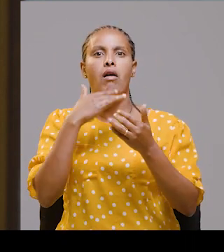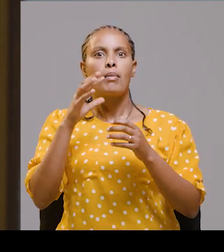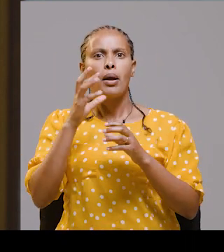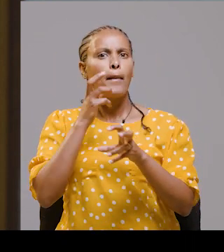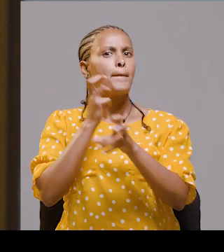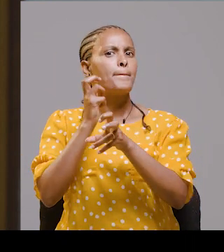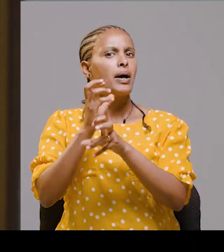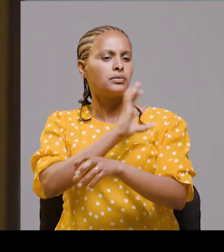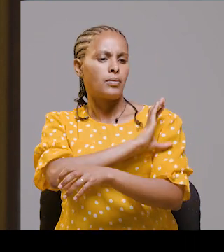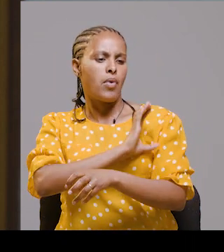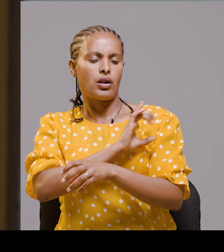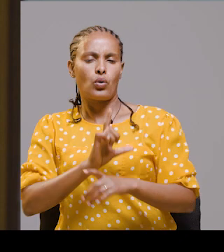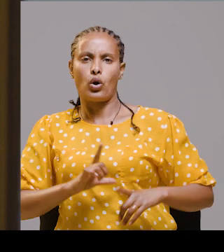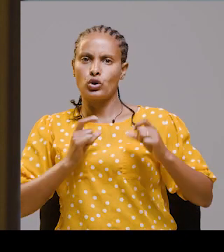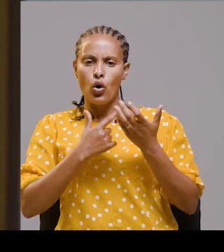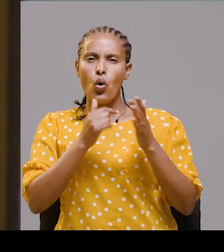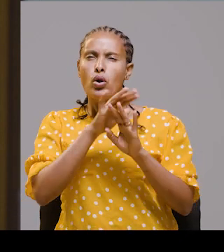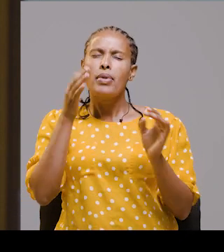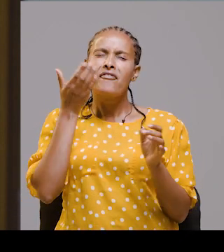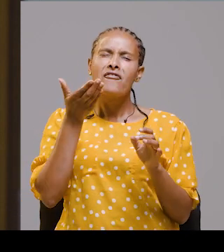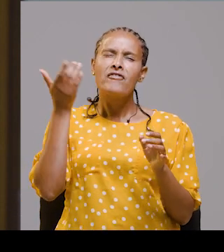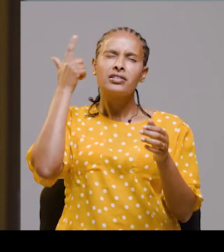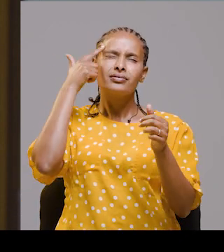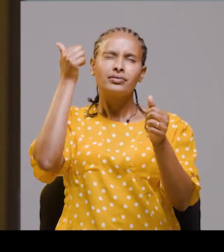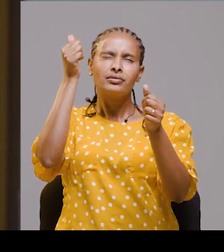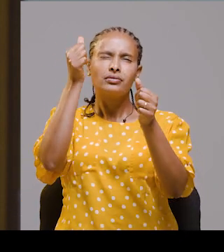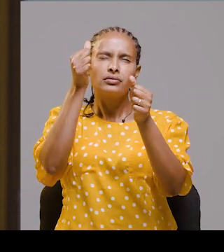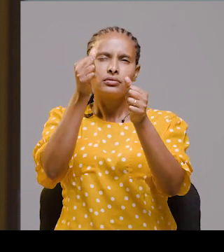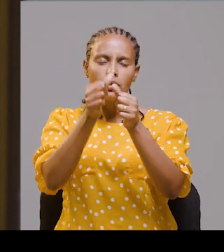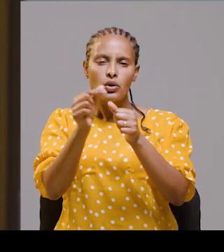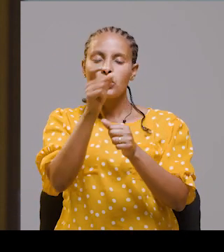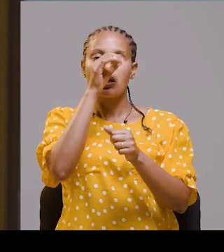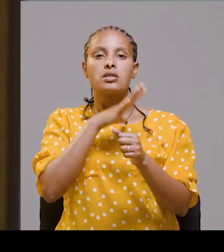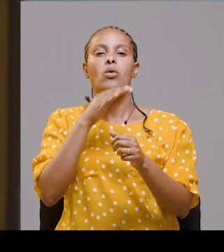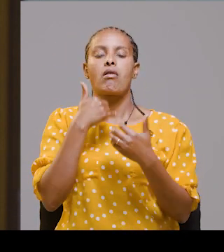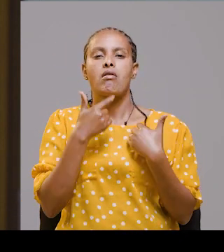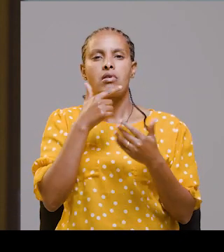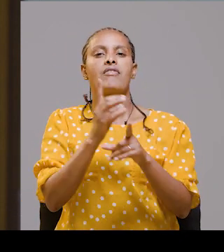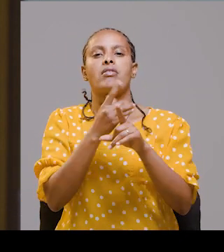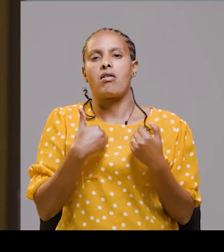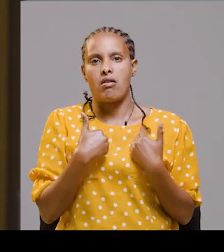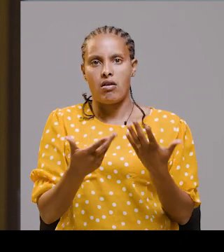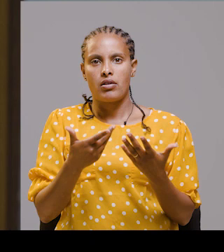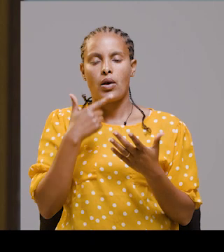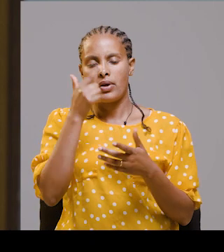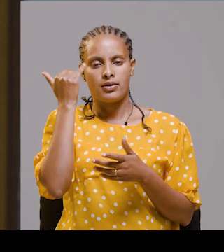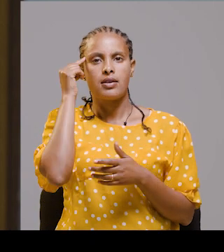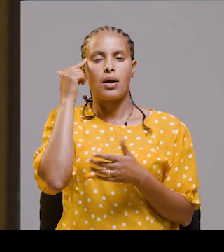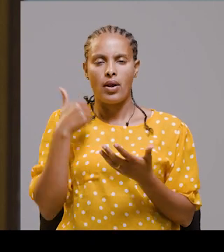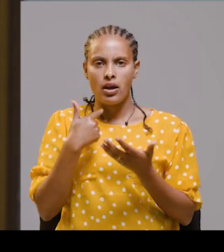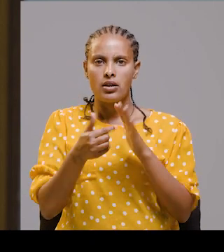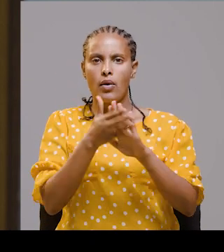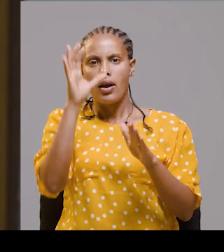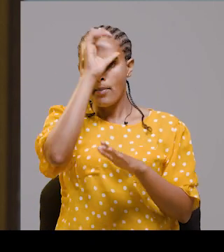አግሬሲቭ ሊሆኑ ይችላሉ ይሄ ሁሉም ለሃፕን ያደርጋል ማለት አይደለም ግን ቢያንስ የተወሰነው ሰው ላይ ይፈጠራል ተብሎ ግን ይታሰባል ይሄ